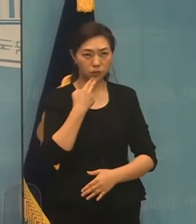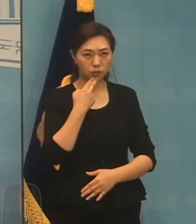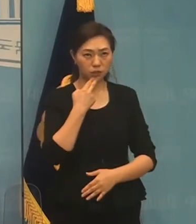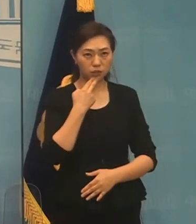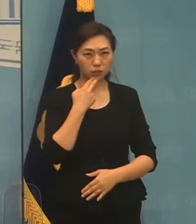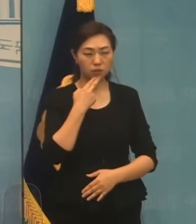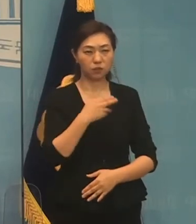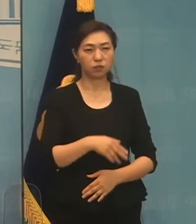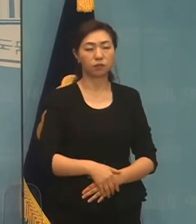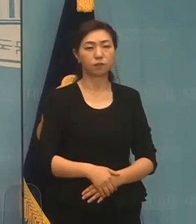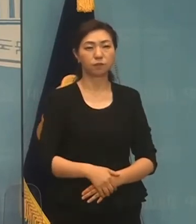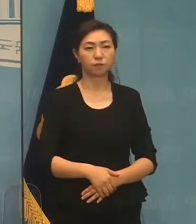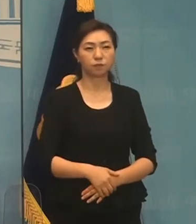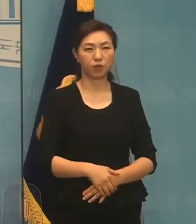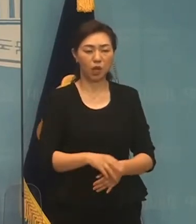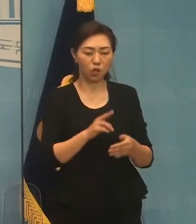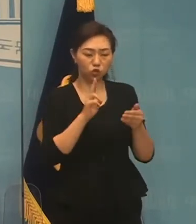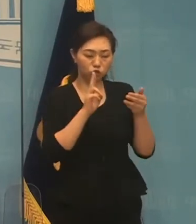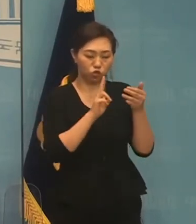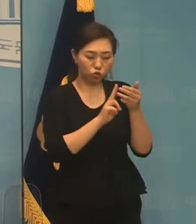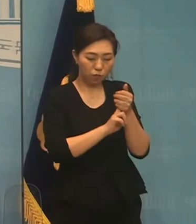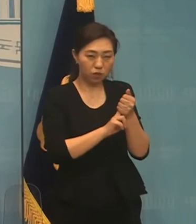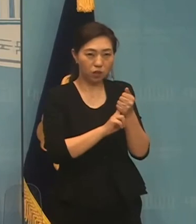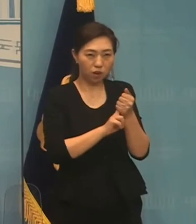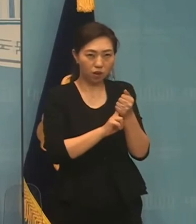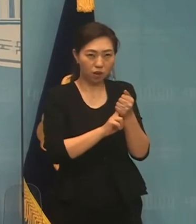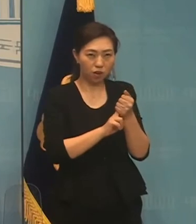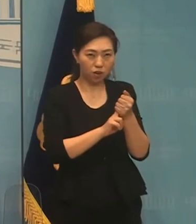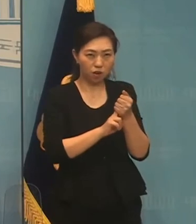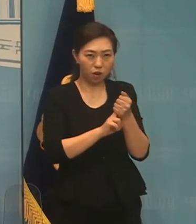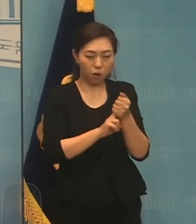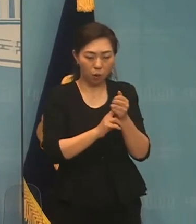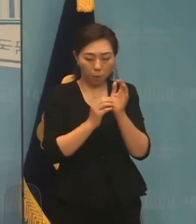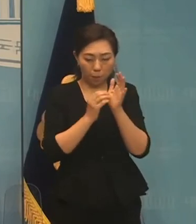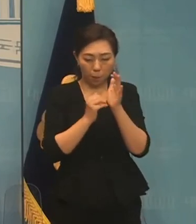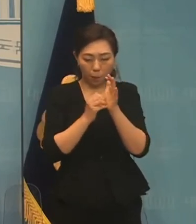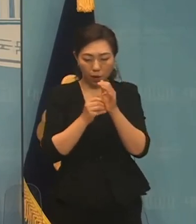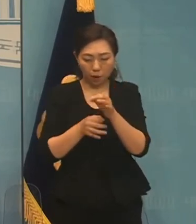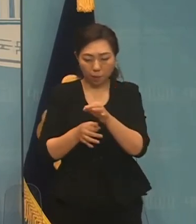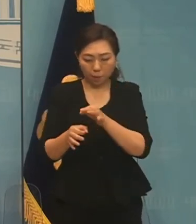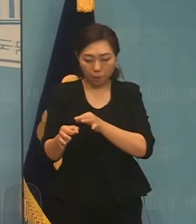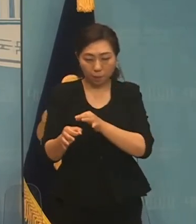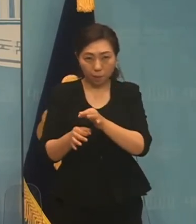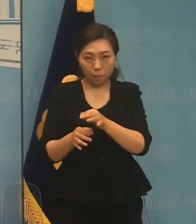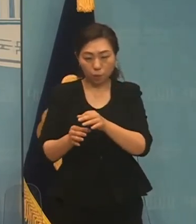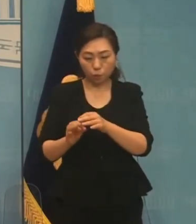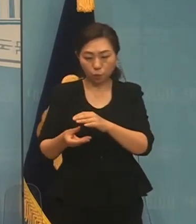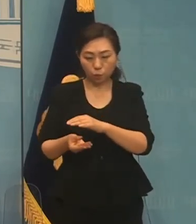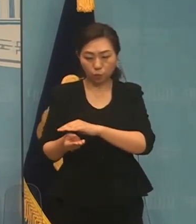뒤에 숨어서 몰래 주고받은 자,